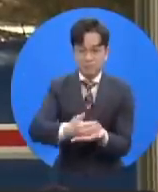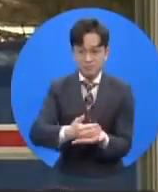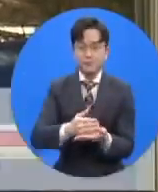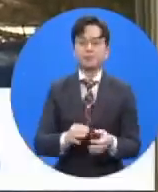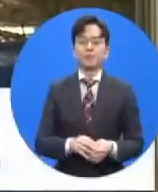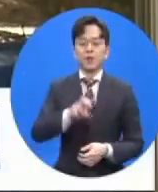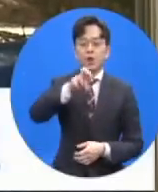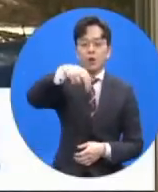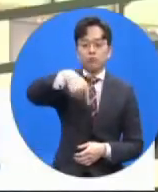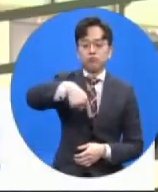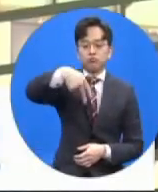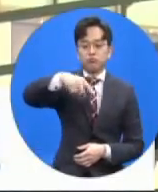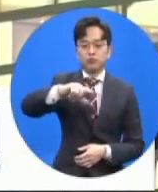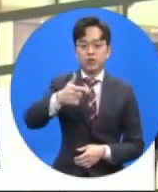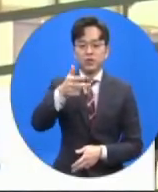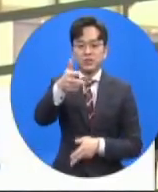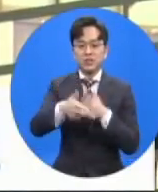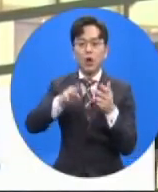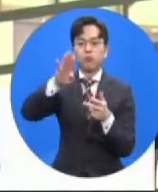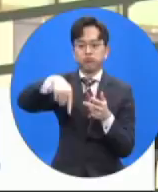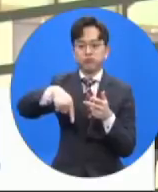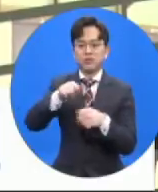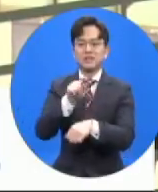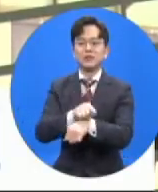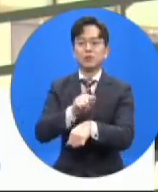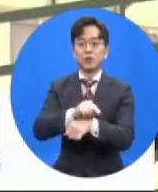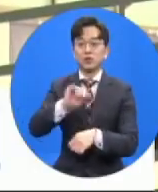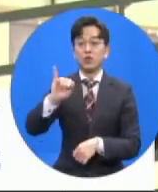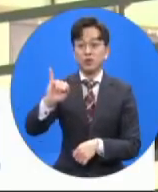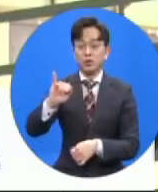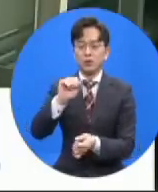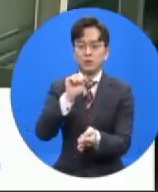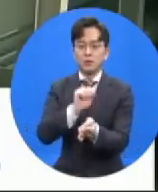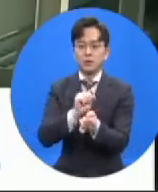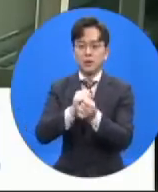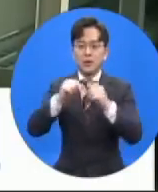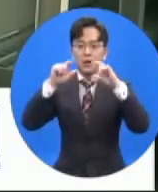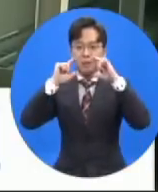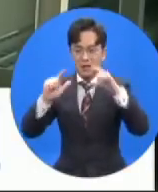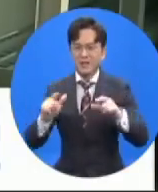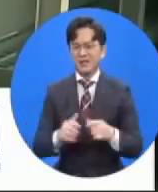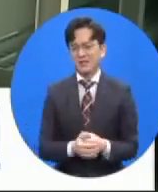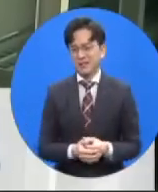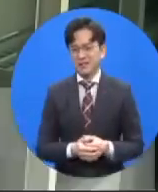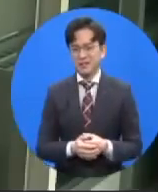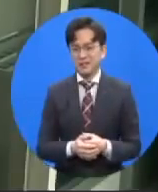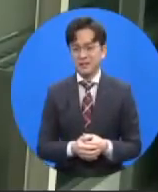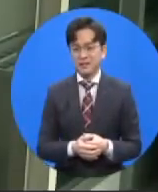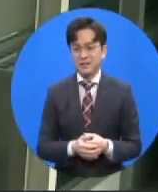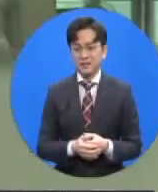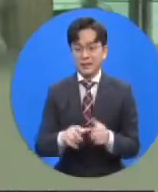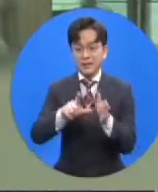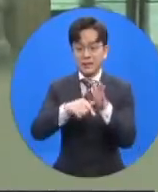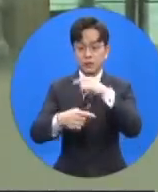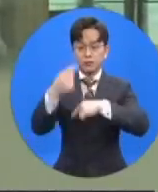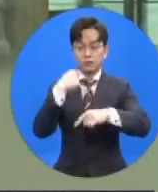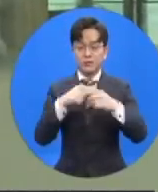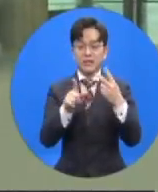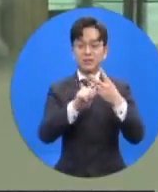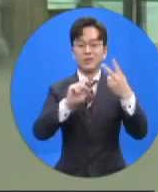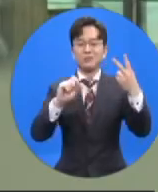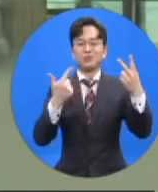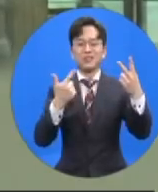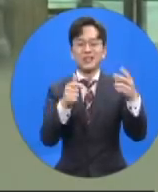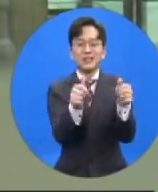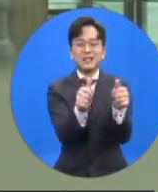소속 28살 여성이 코로나19 확진 판정을 받은 겁니다. 지난 16일 남자친구를 만나기 위해 대구에 다녀온